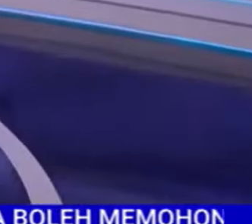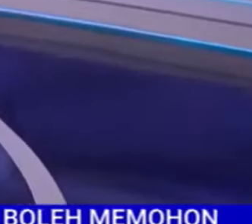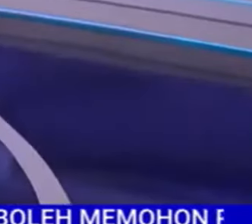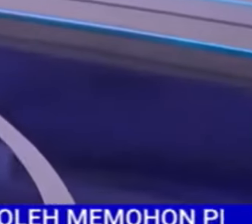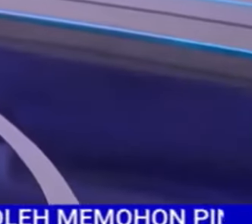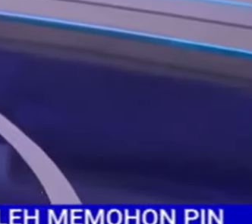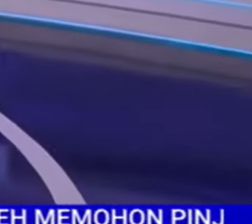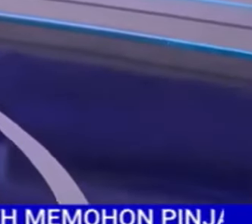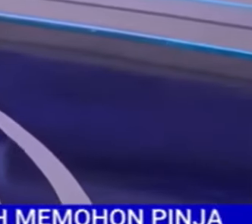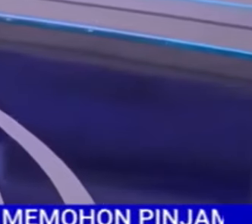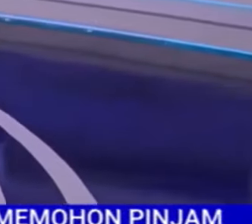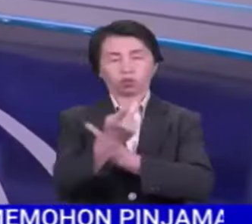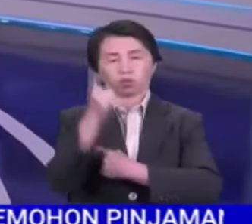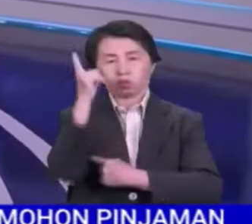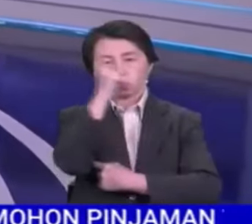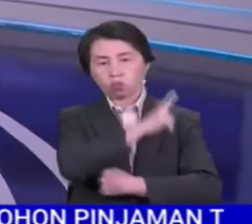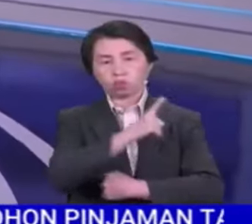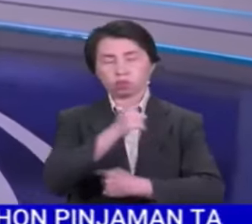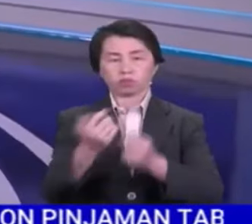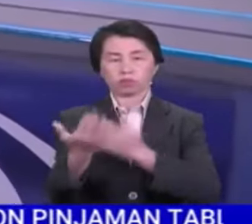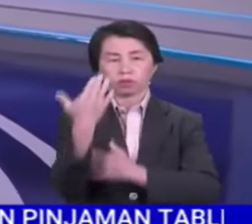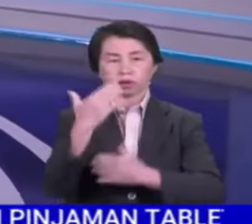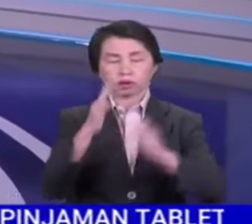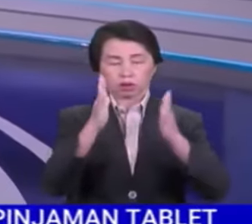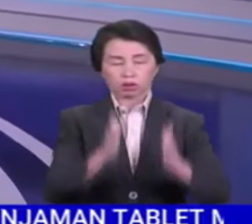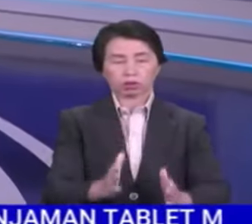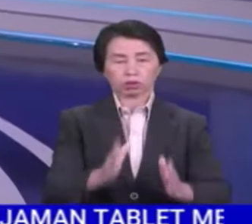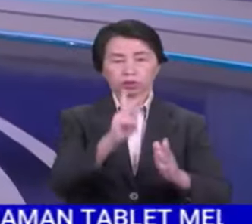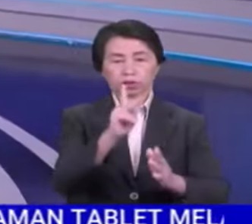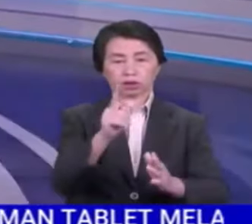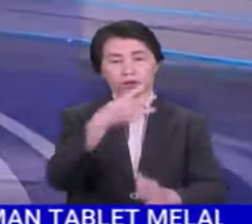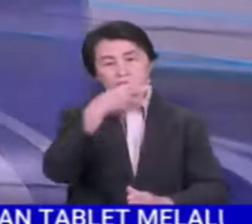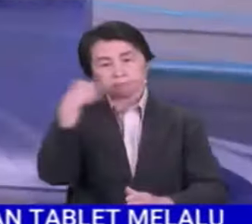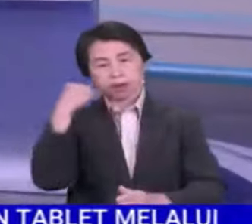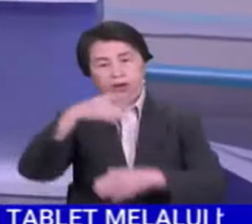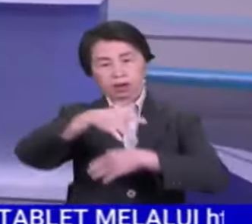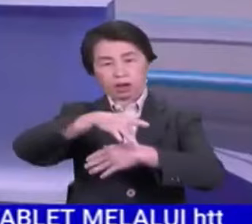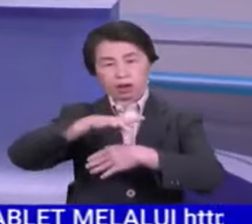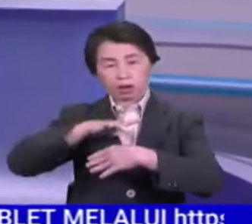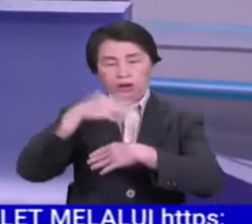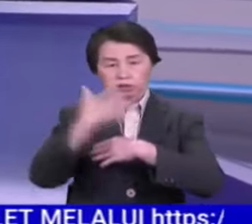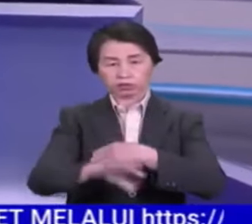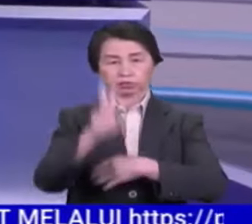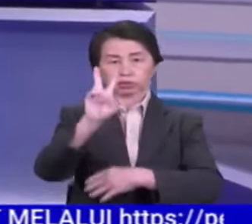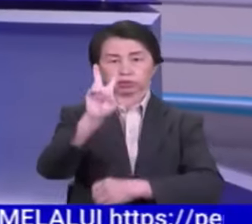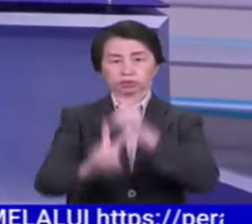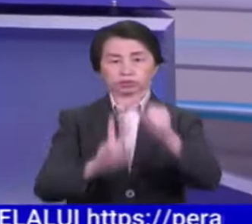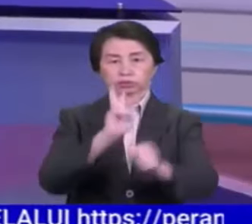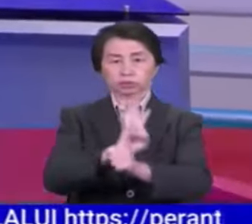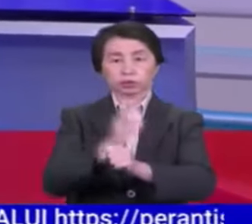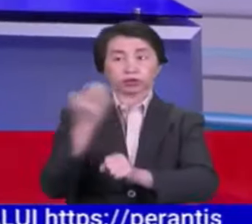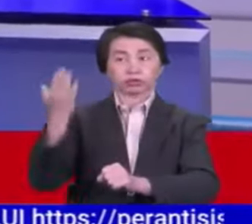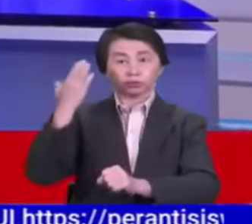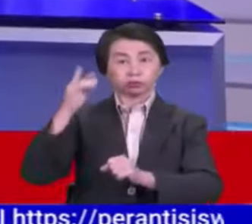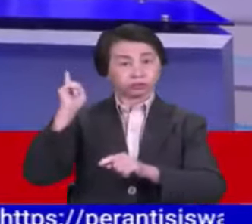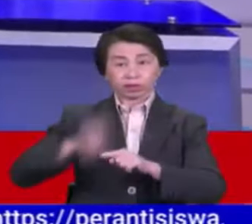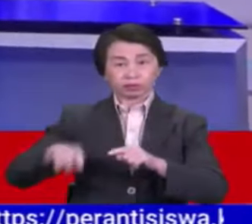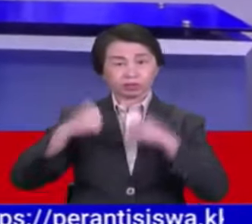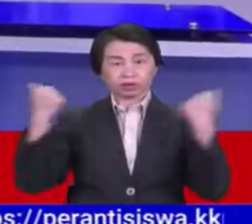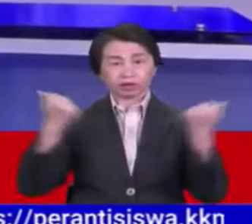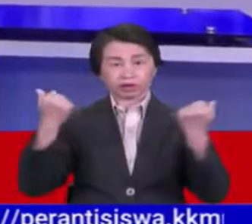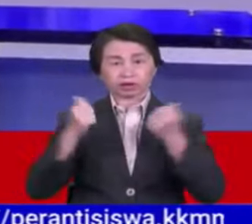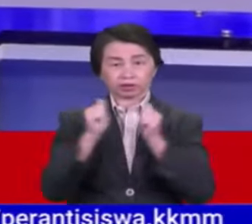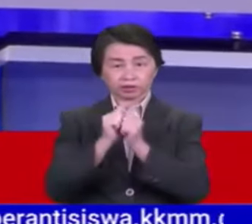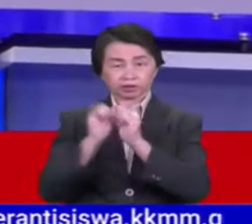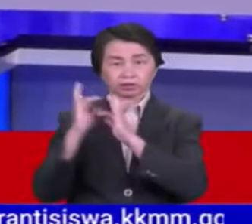Keadaan agak luar biasa dengan kali ini warga kota mengambil peluang untuk pulang lebih awal selepas 2 tahun tidak dapat berhari raya bersama